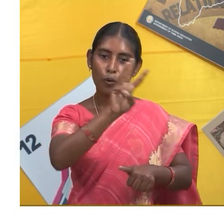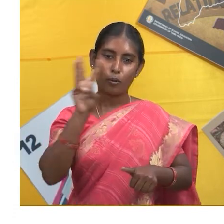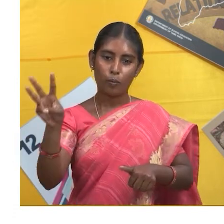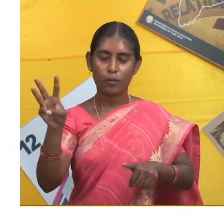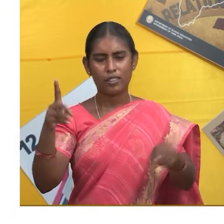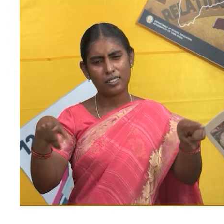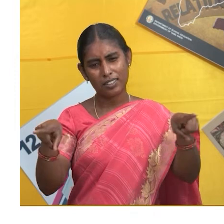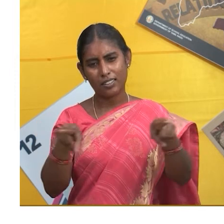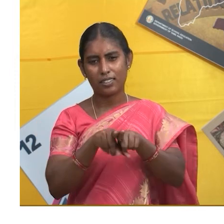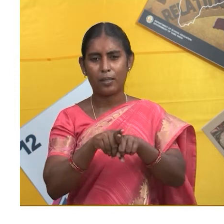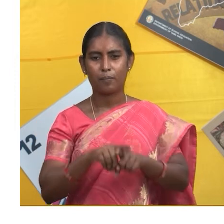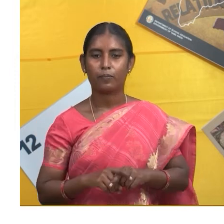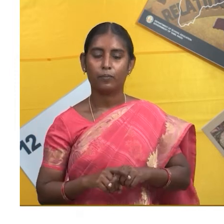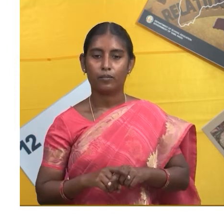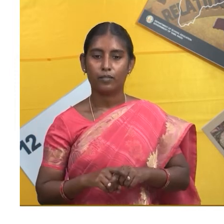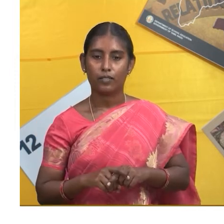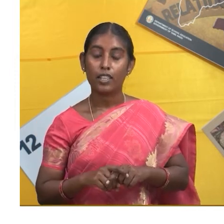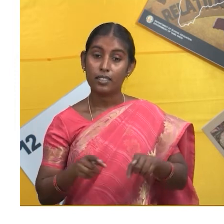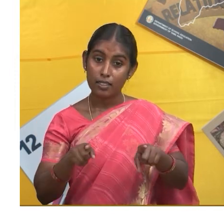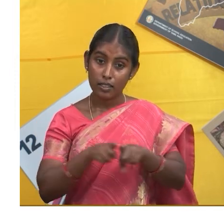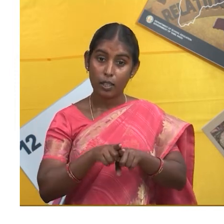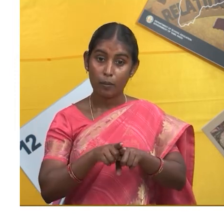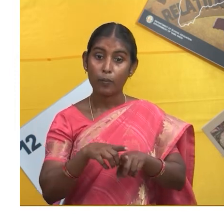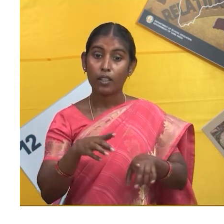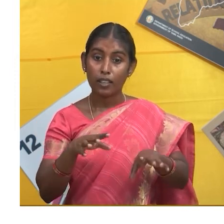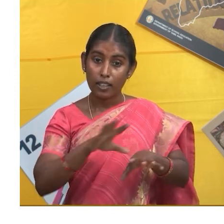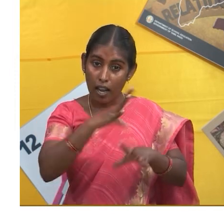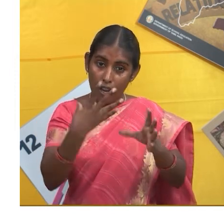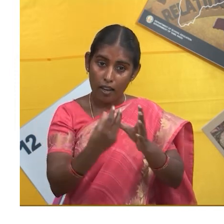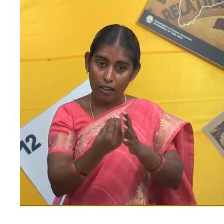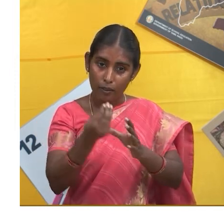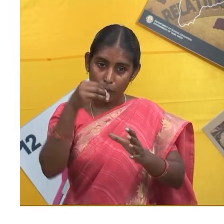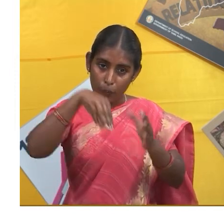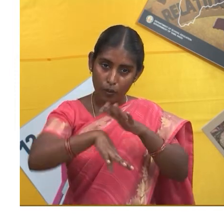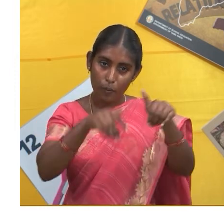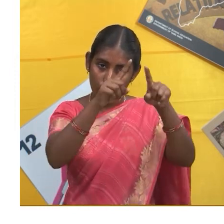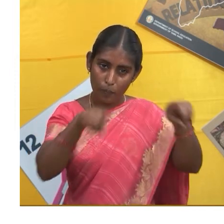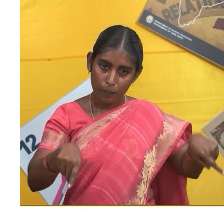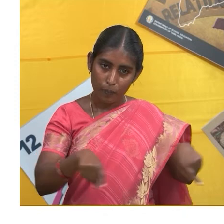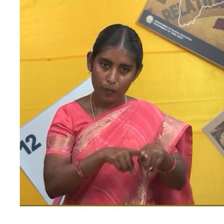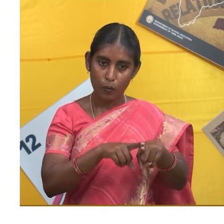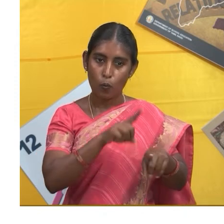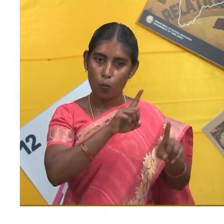pornும் இறிந்து trending